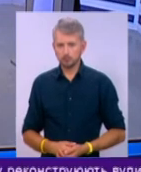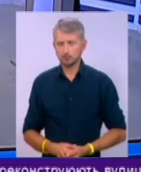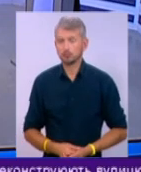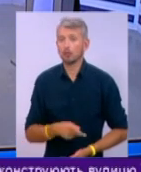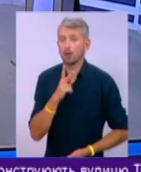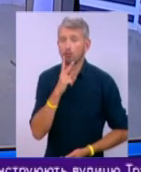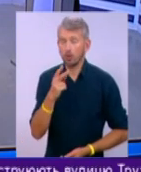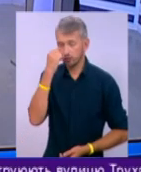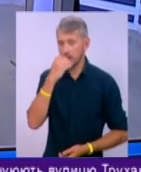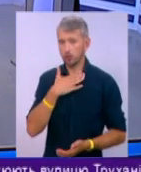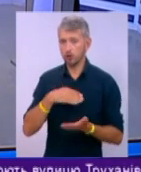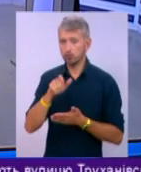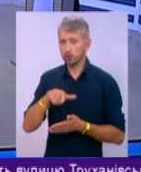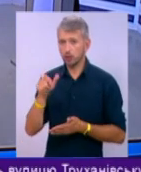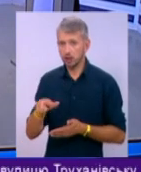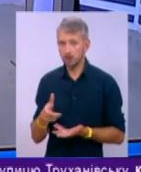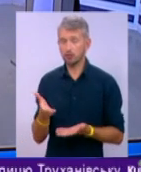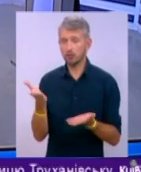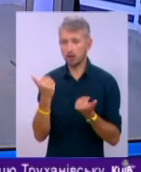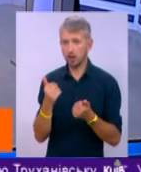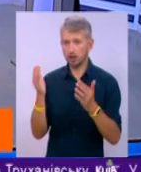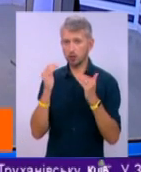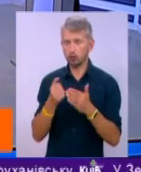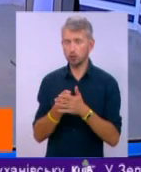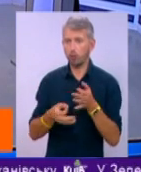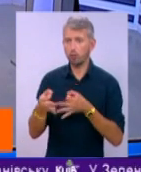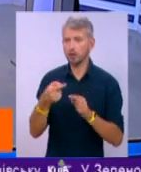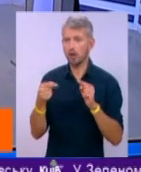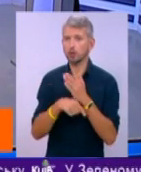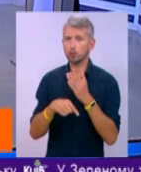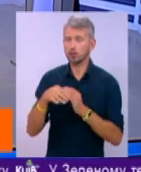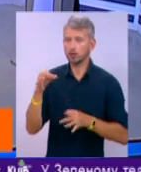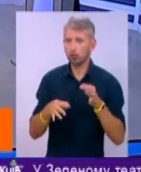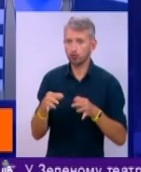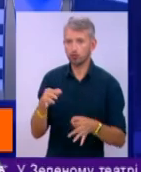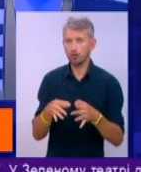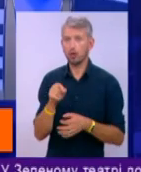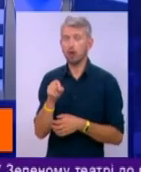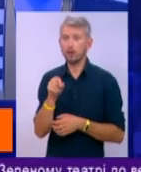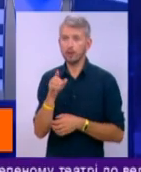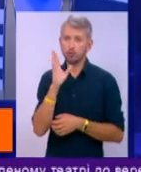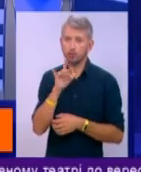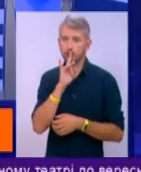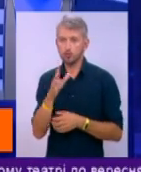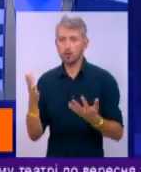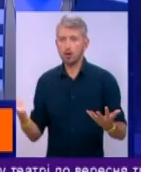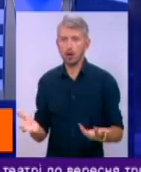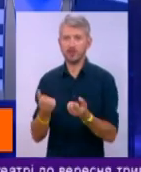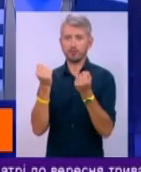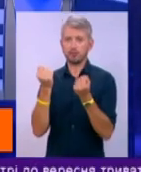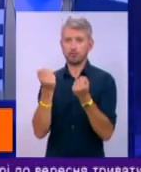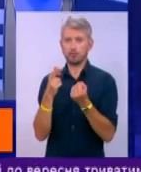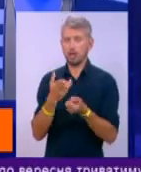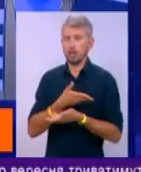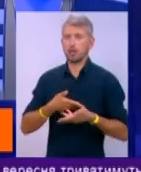Побачили. Дякую нашим журналістам. Власне, давайте тоді перейдемо до обговорення антикорупційного суду. Чи стане він отим рятівним жилетом, власне,